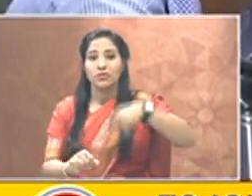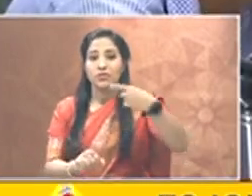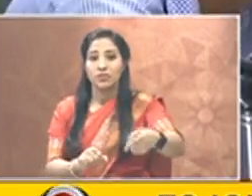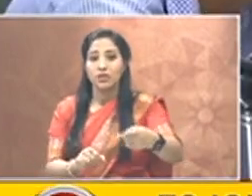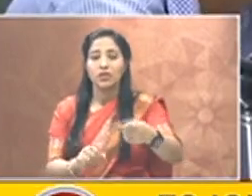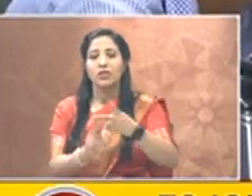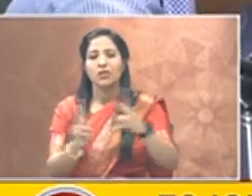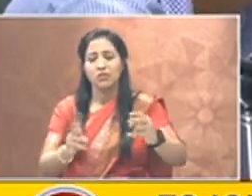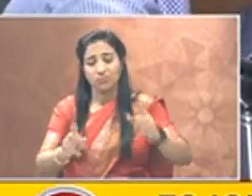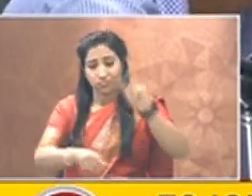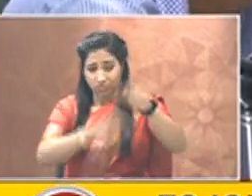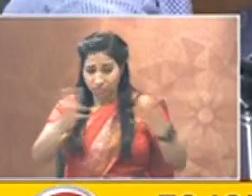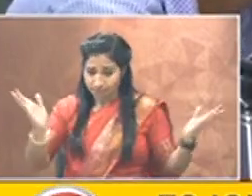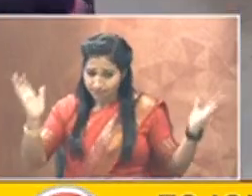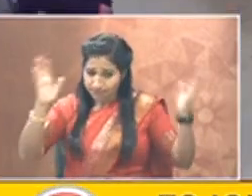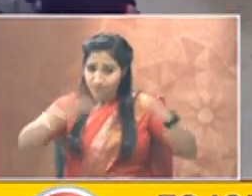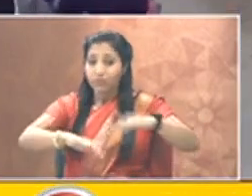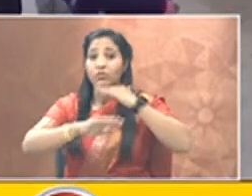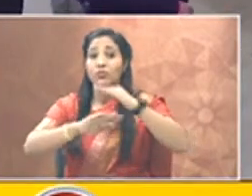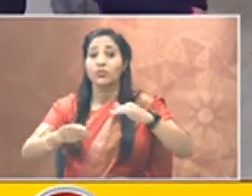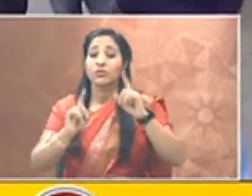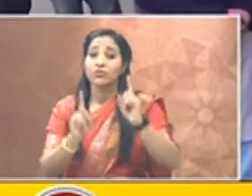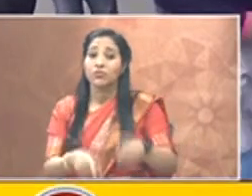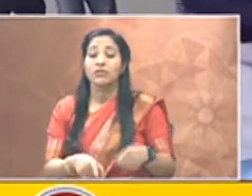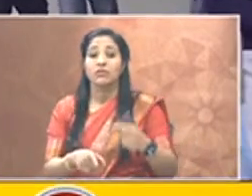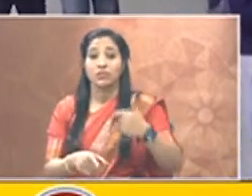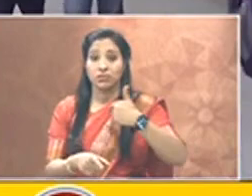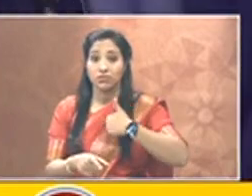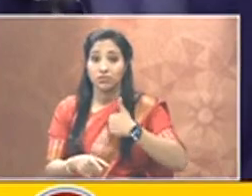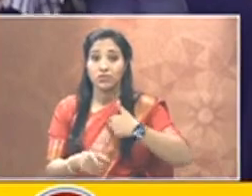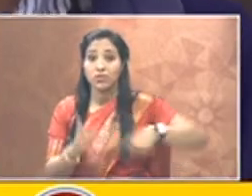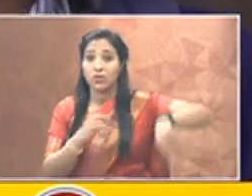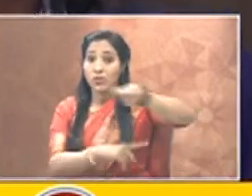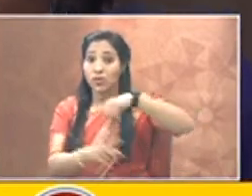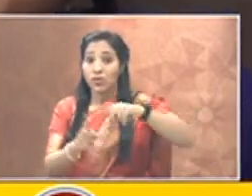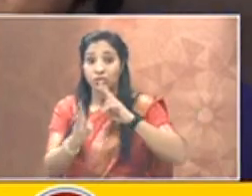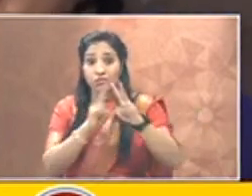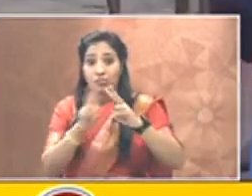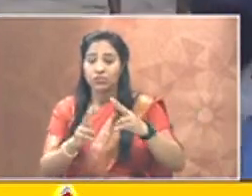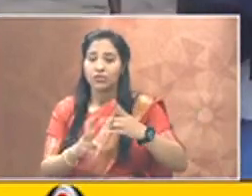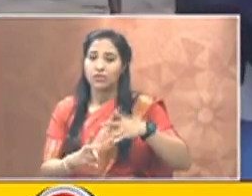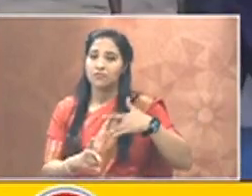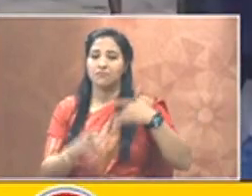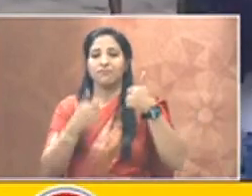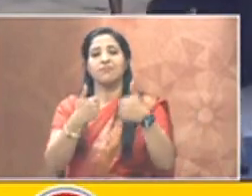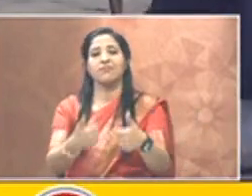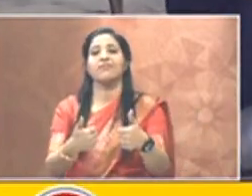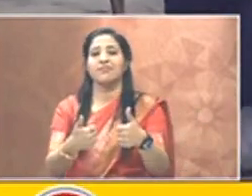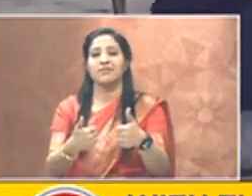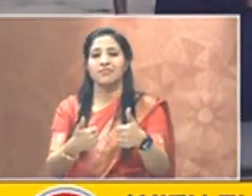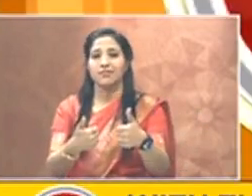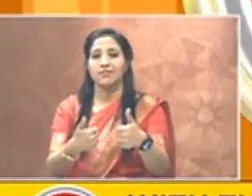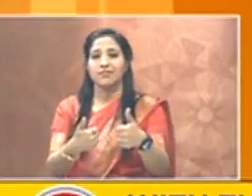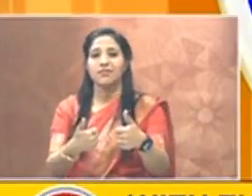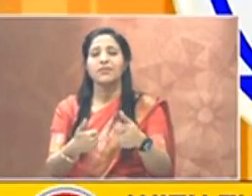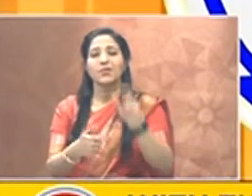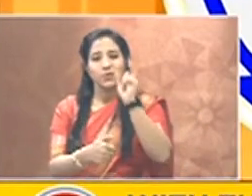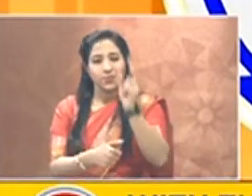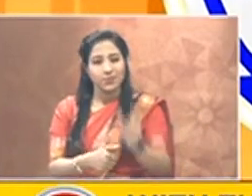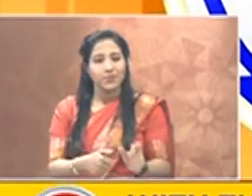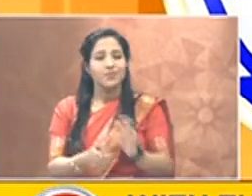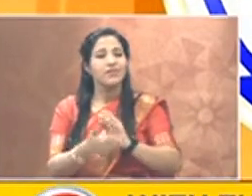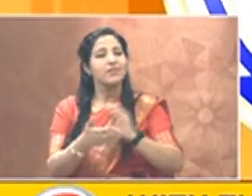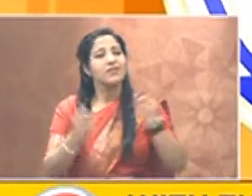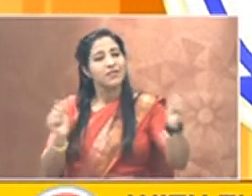रिकॉर्ड संख्या में शामिल हो। मुझे भी आपसे बात करके बहुत अच्छा लगेगा। इन्हीं शब्दों के